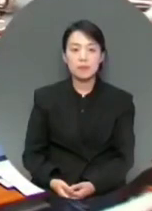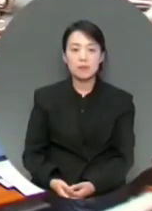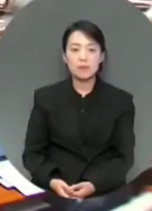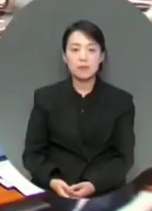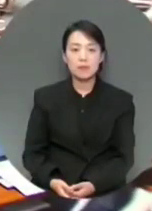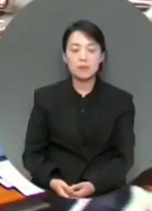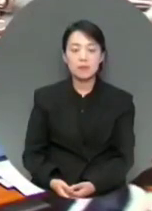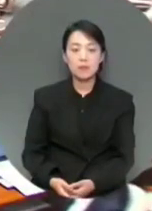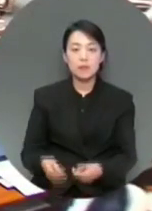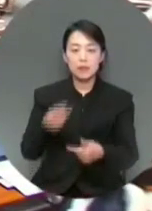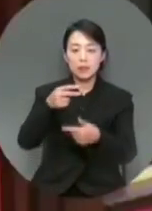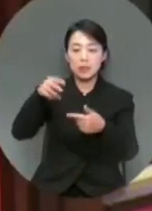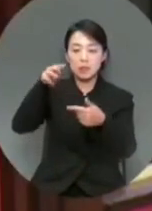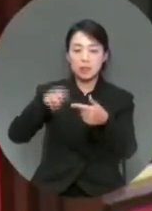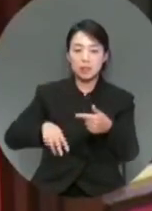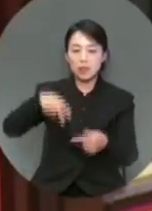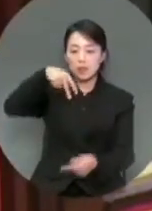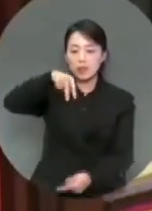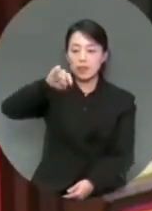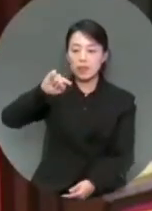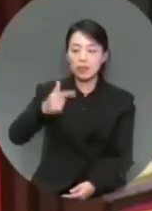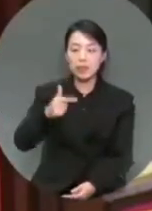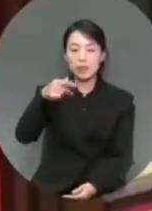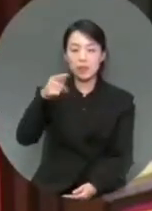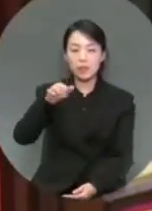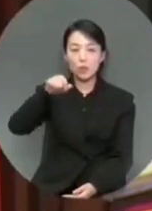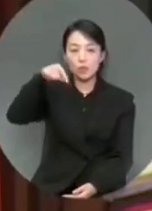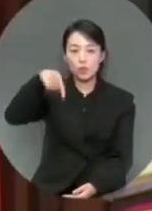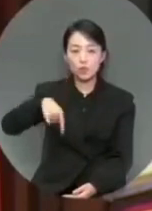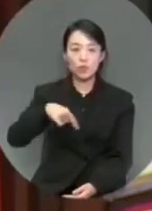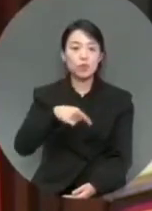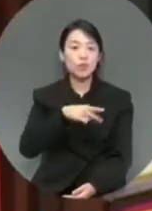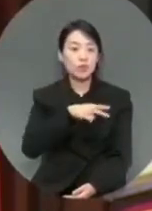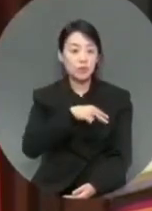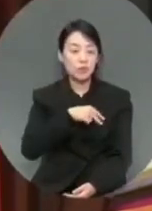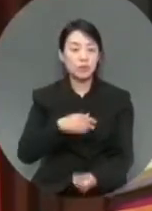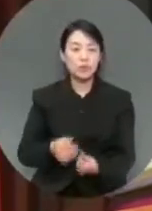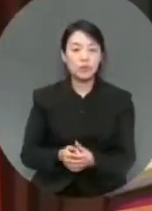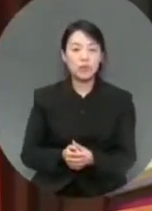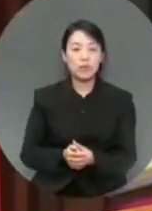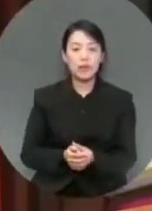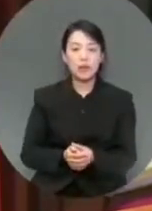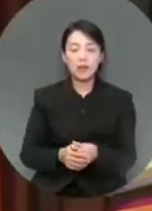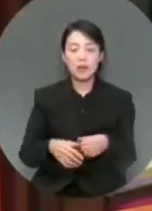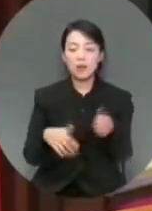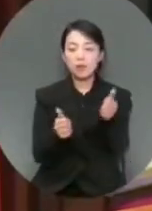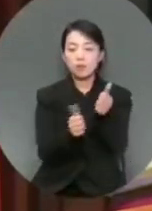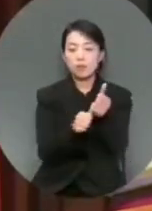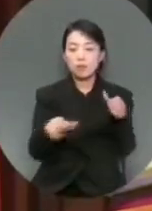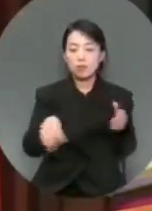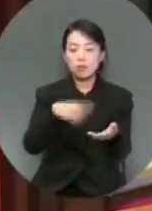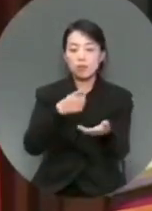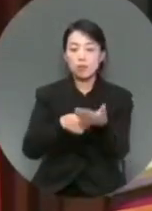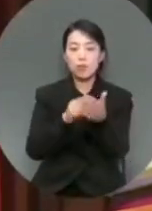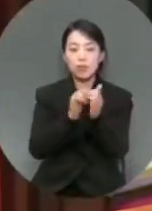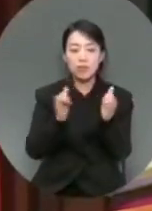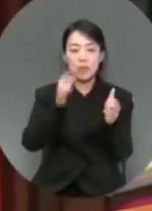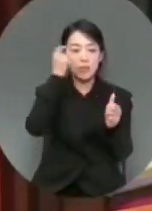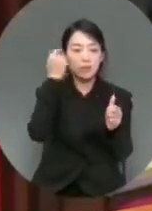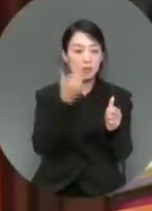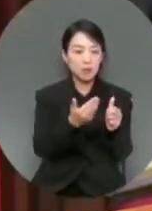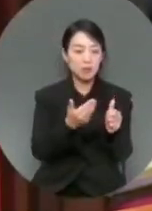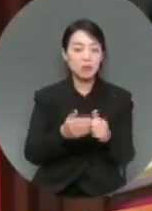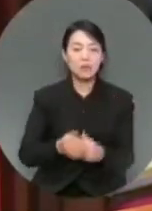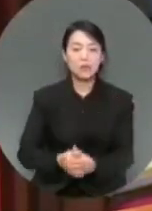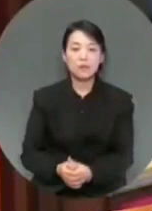예, 인천 서구의 신동근 의원입니다. 추경호 부총리께 질의하겠습니다.